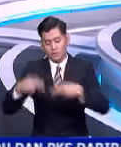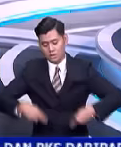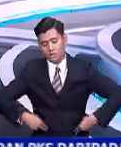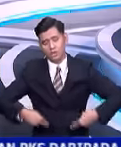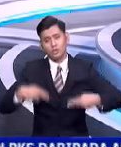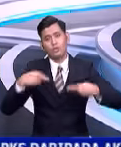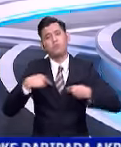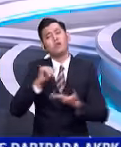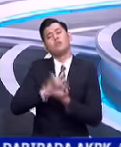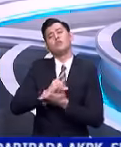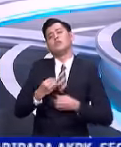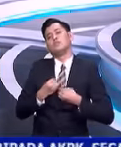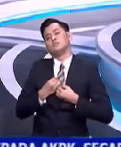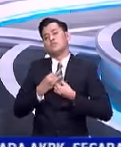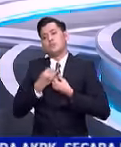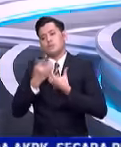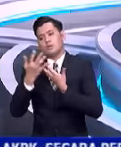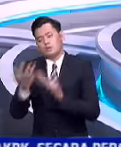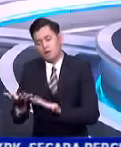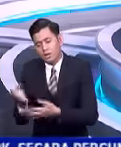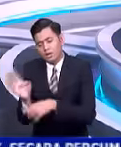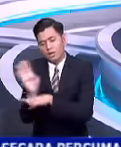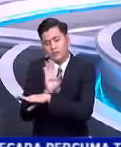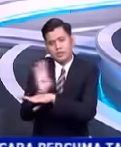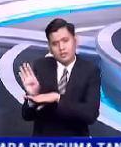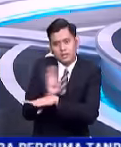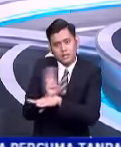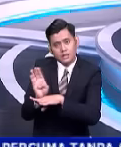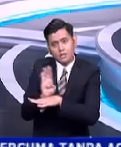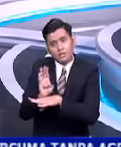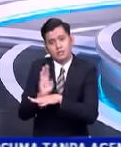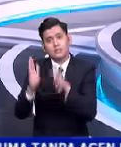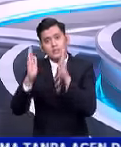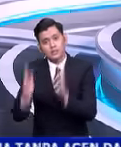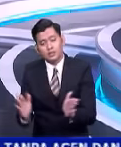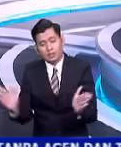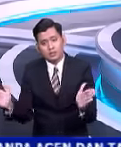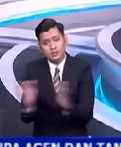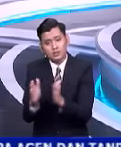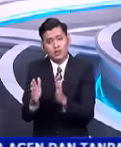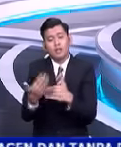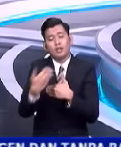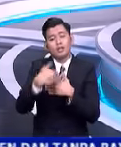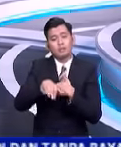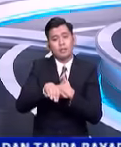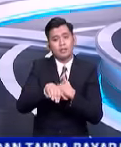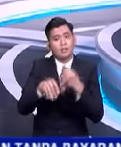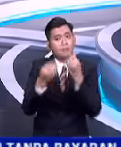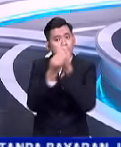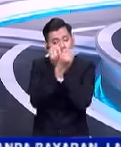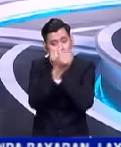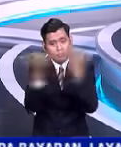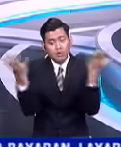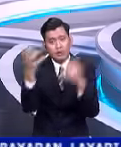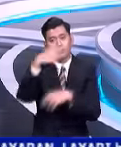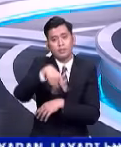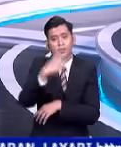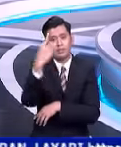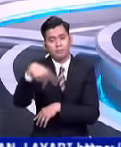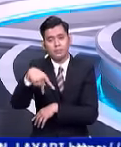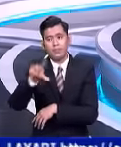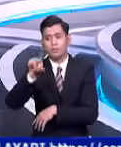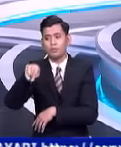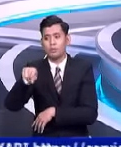luahan peniaga-peniaga kecil setelah pengumuman Perintah Kawalan Pergerakan PKP 3.0 yang ditetapkan